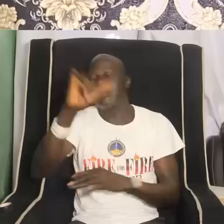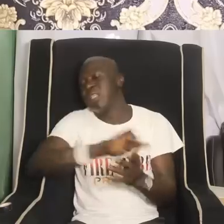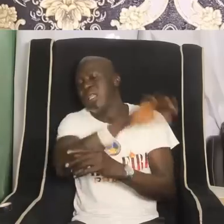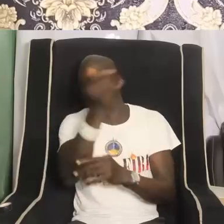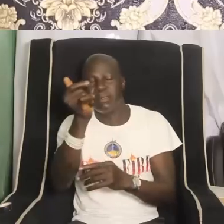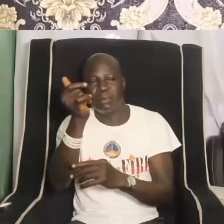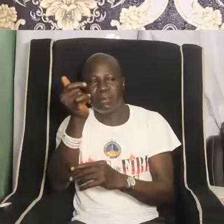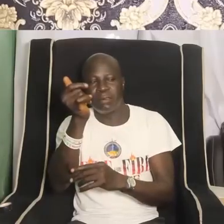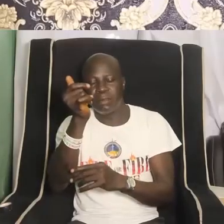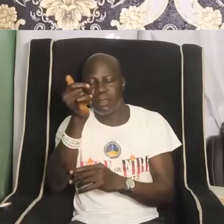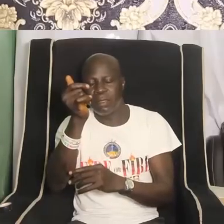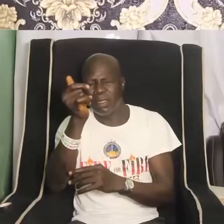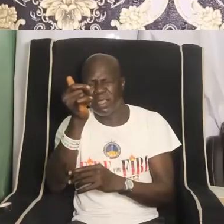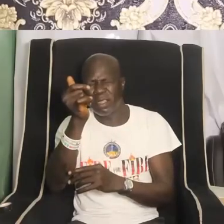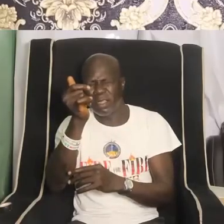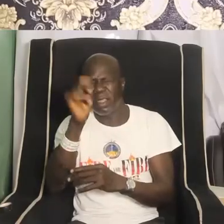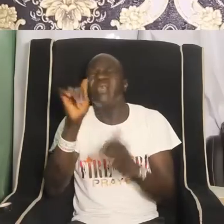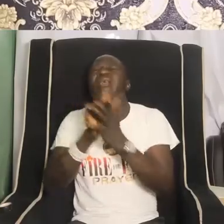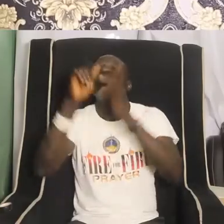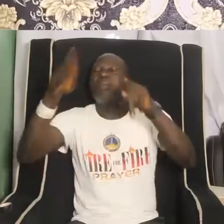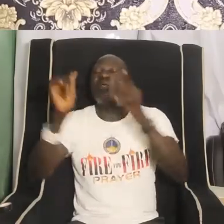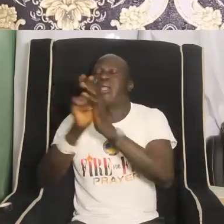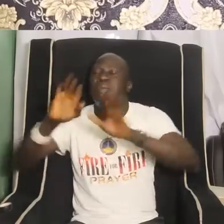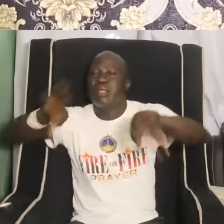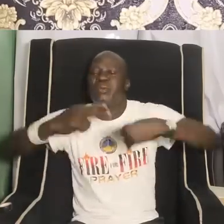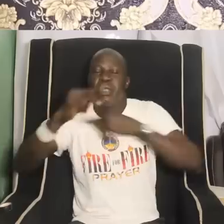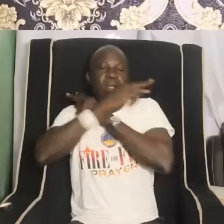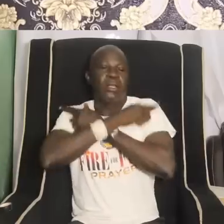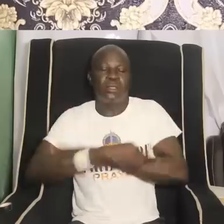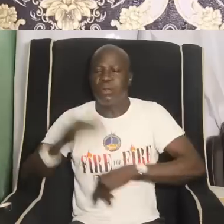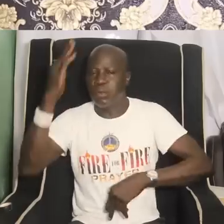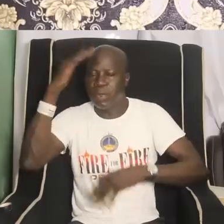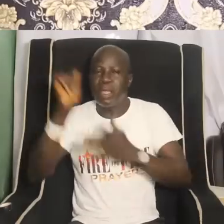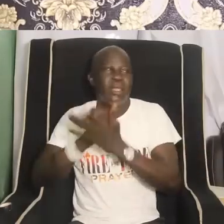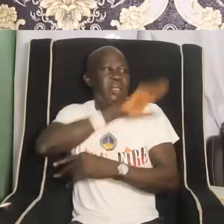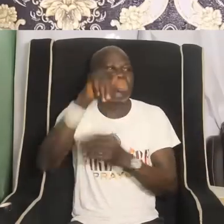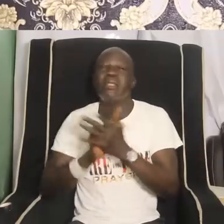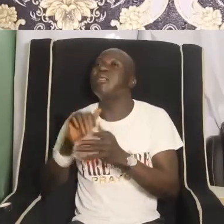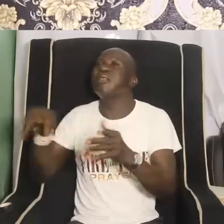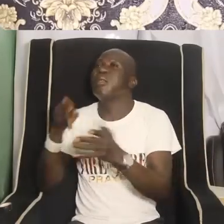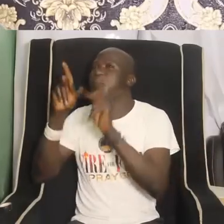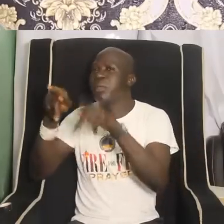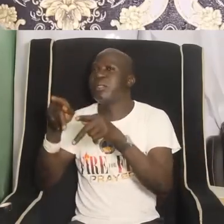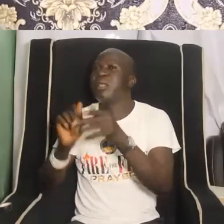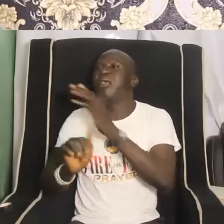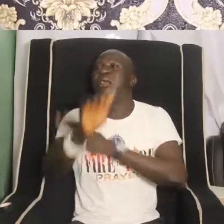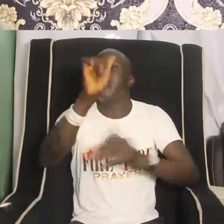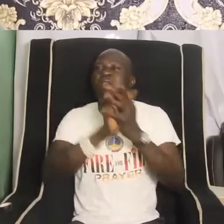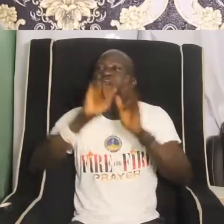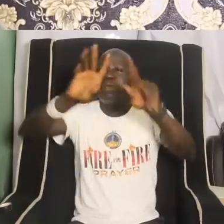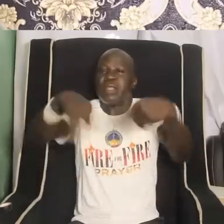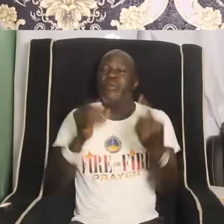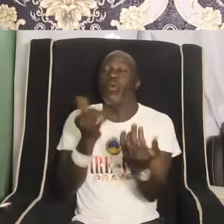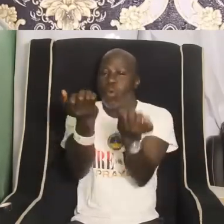is a. ẹni tí a fi ọkàn rẹ balẹ̀. the one that harvest of mine. sọwárí ẹni yìí. you can see this person. ọlọ́run fúnra ẹ ló mọ̀tò